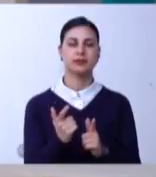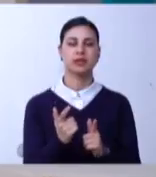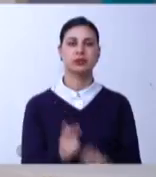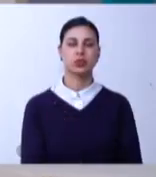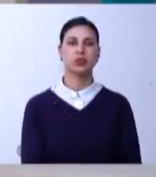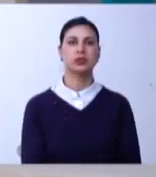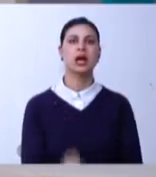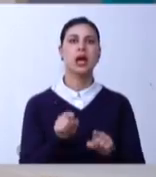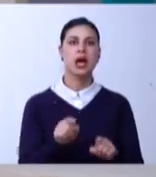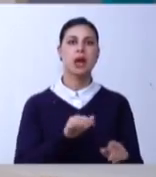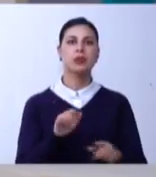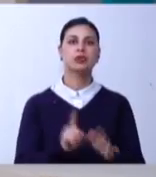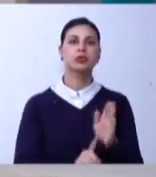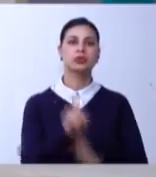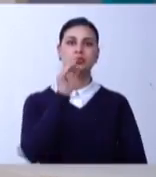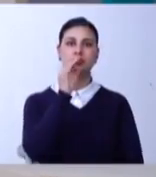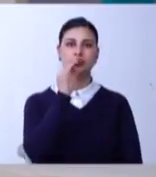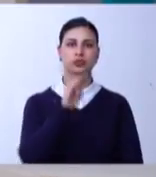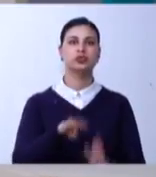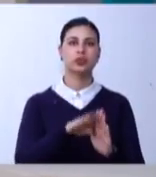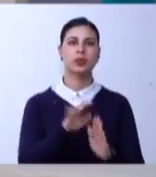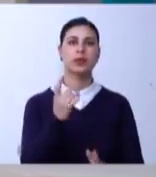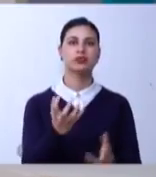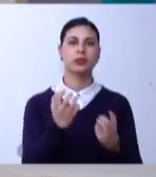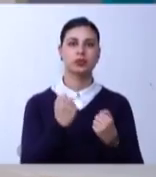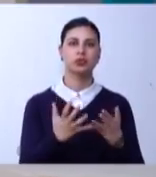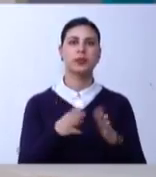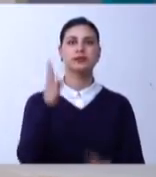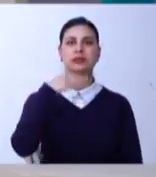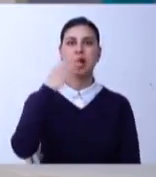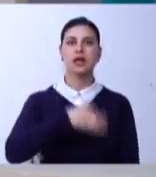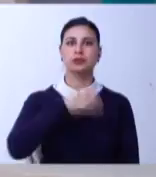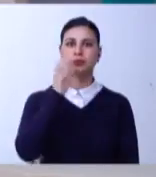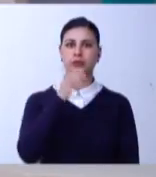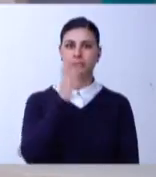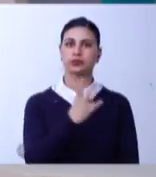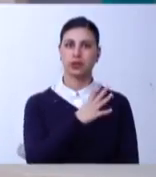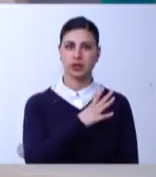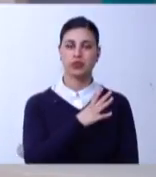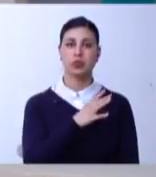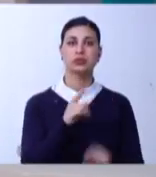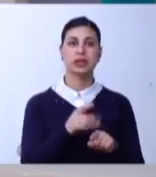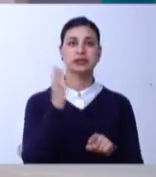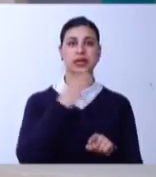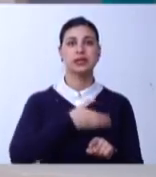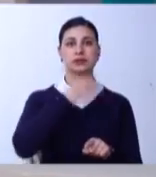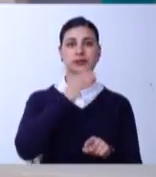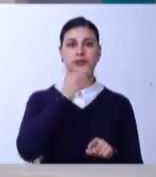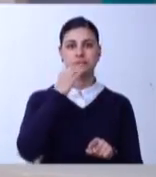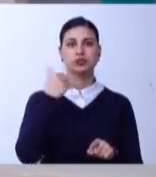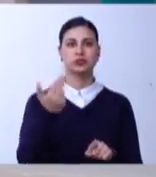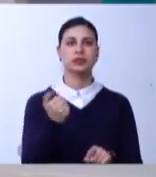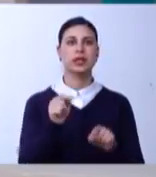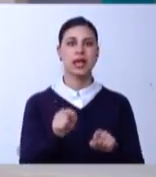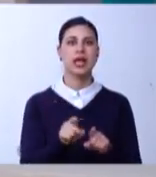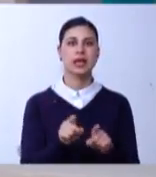ანუ ამ პროცედურის დაწყებამდე სასურველია ბავშვმა მიიღოს ბევრი სითხე, და ამ სიტყვის მიღების შემდეგ, რა თქმა